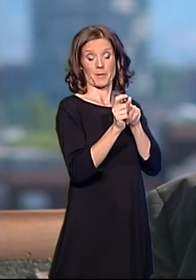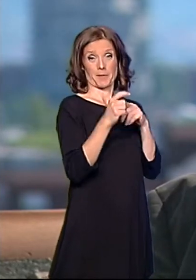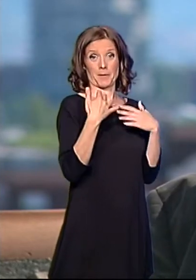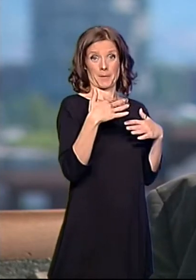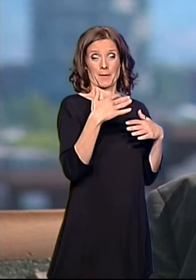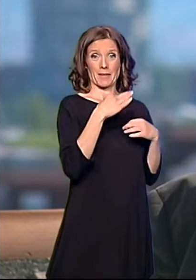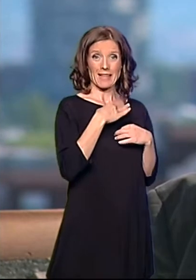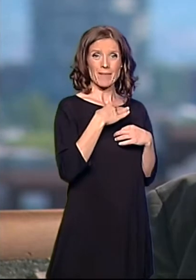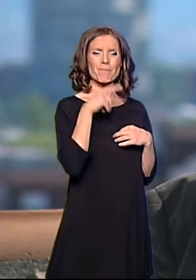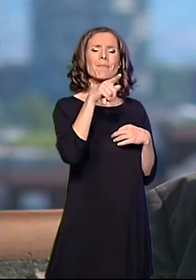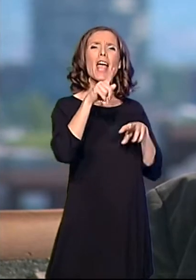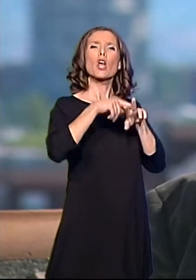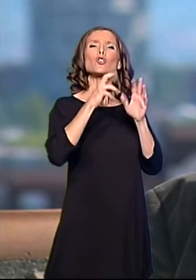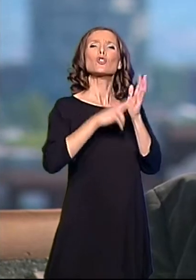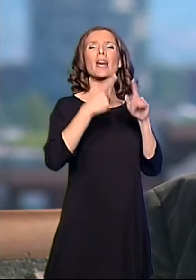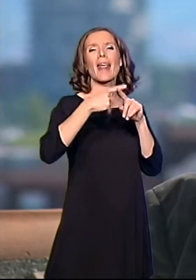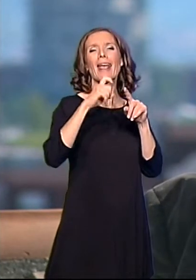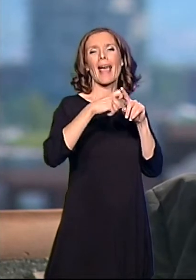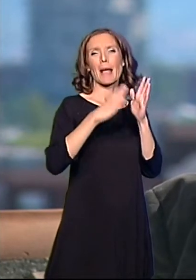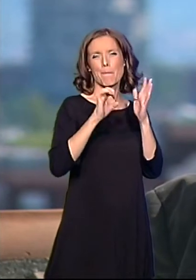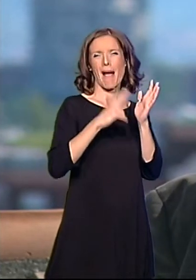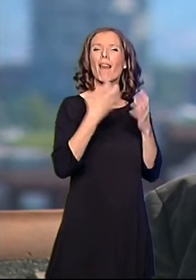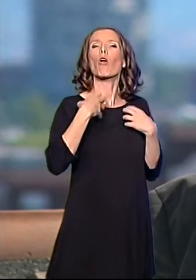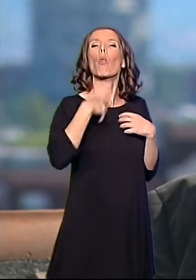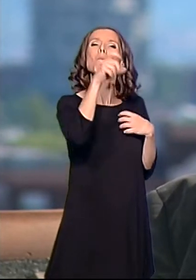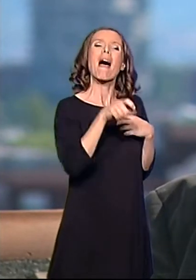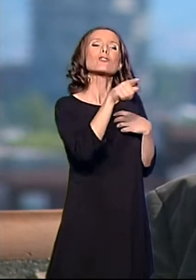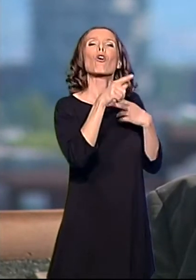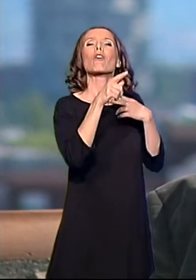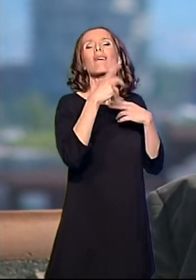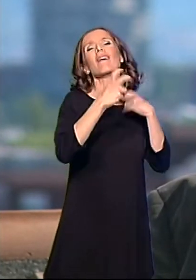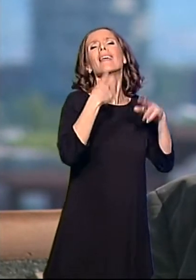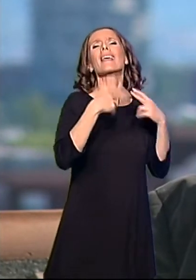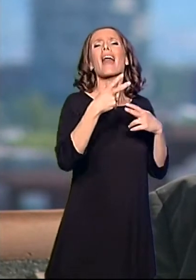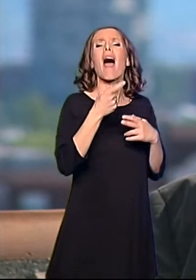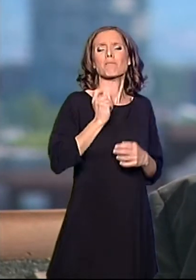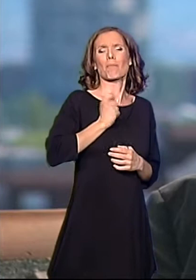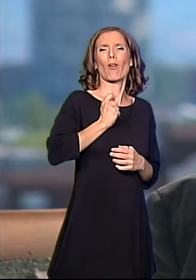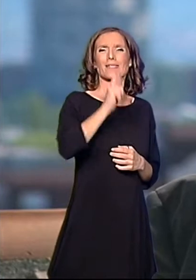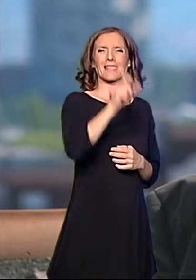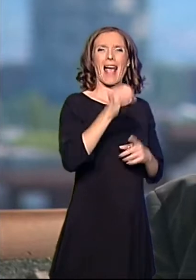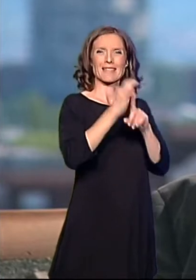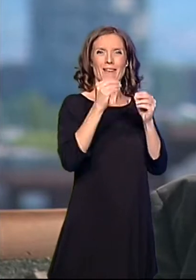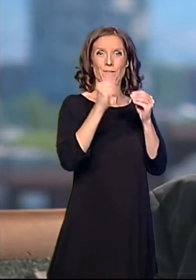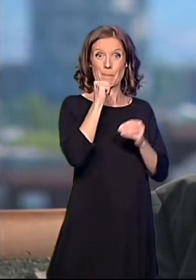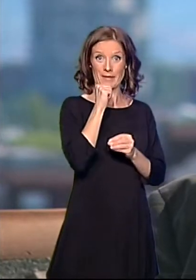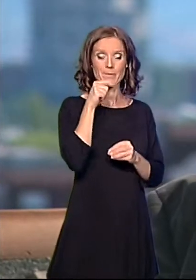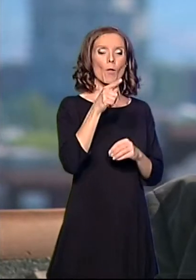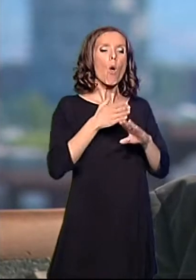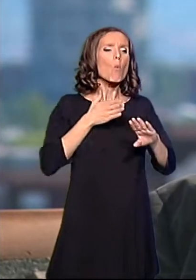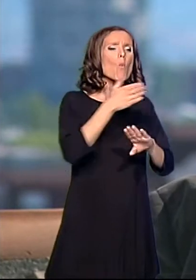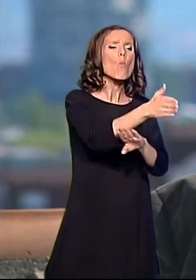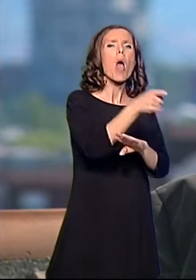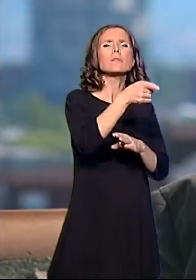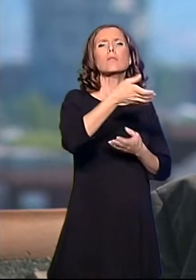Gene Hackman, koji igra tog, da kažem, agenta FBI-a, ulazi u njihov jeli, specijalni klub u koji mogu da uđu samo